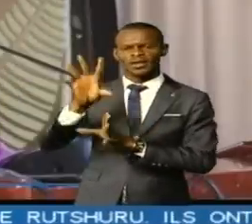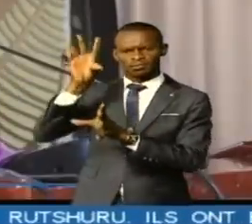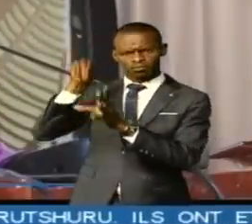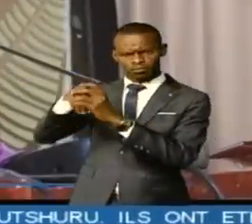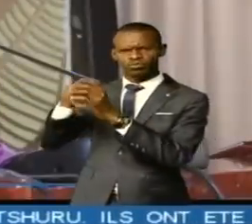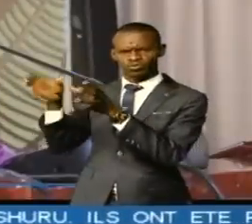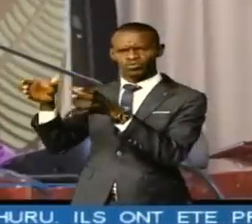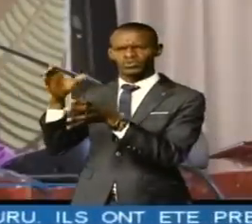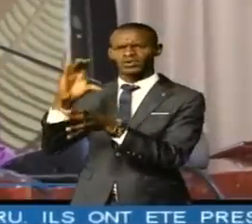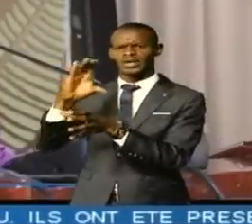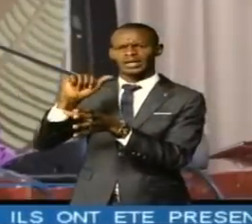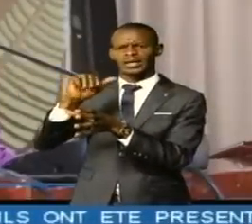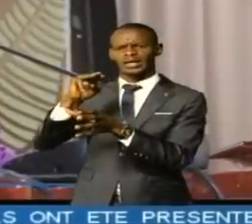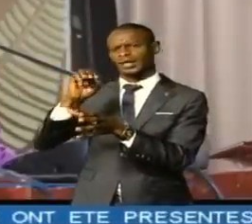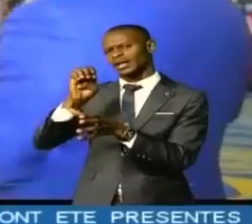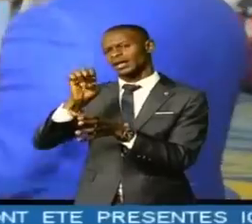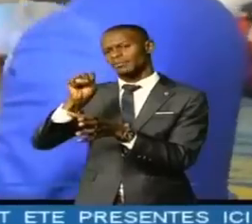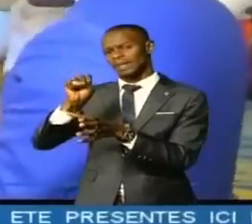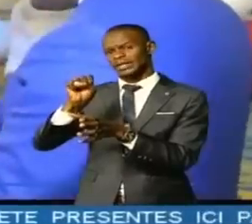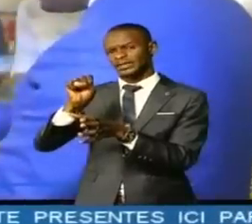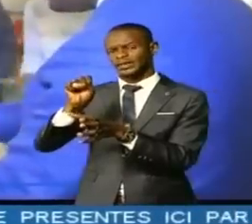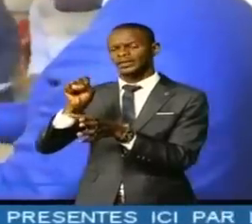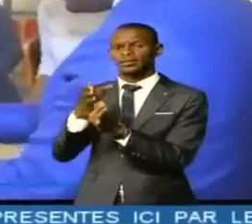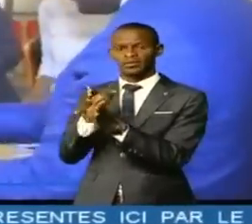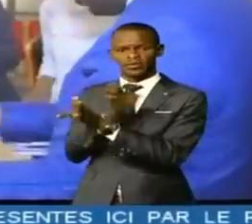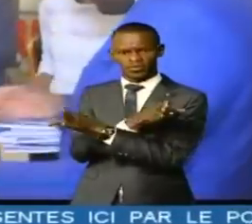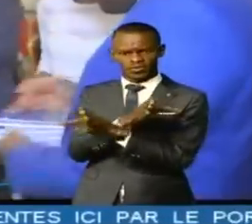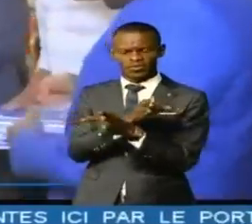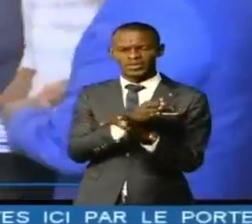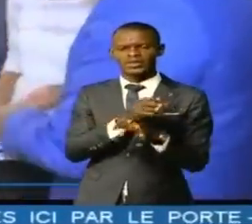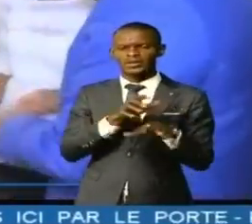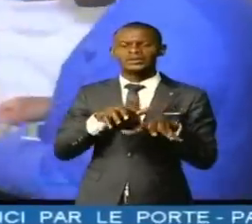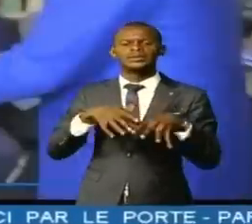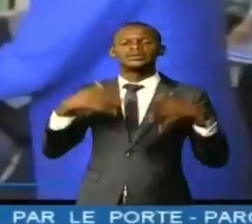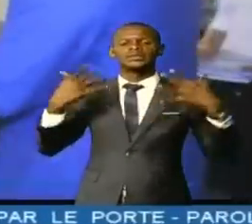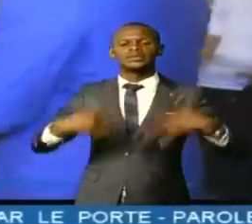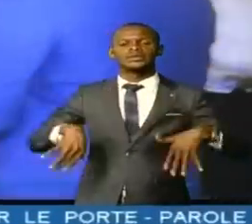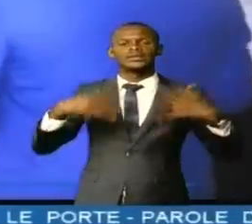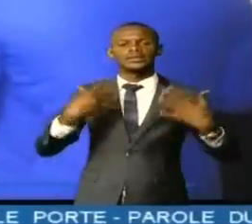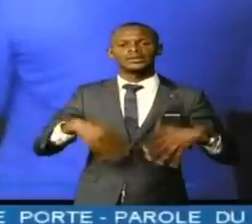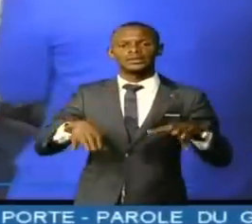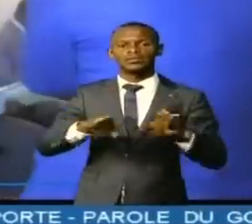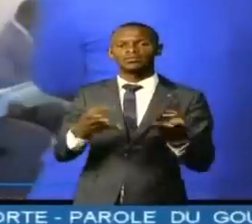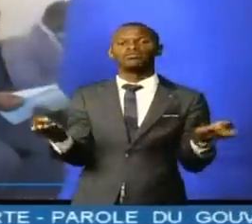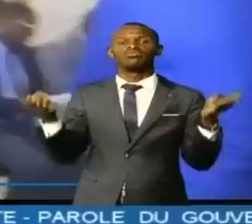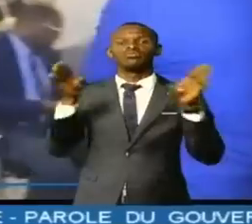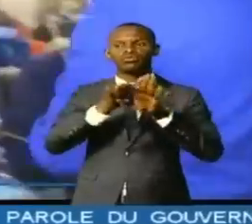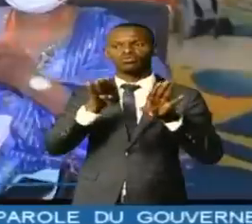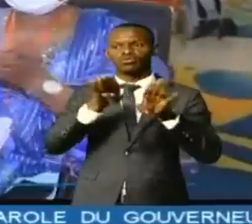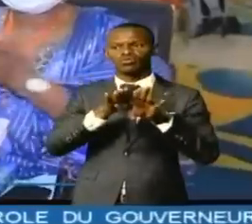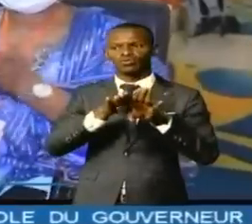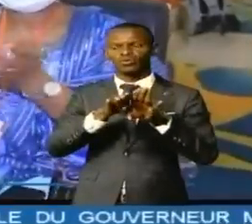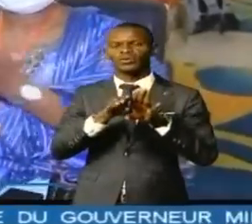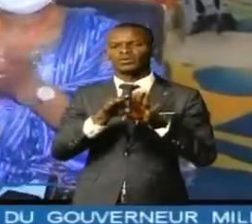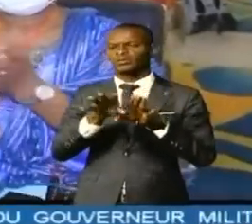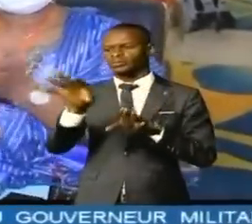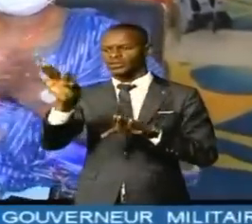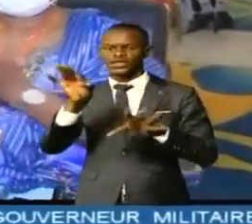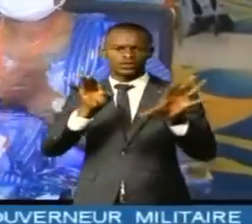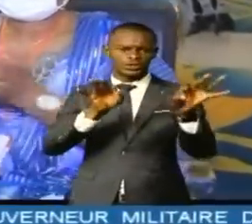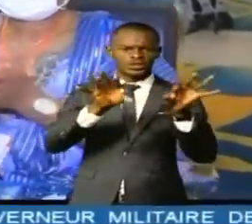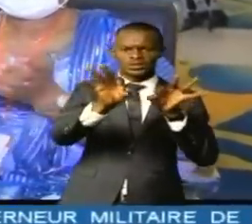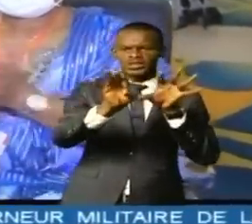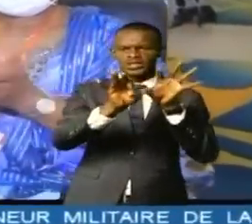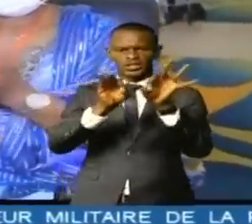universitaire. La cérémonie de clôture a été sanctionnée par la décoration des quelques récipiendaires désignés par les ministres du CAMES